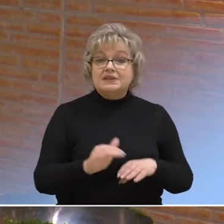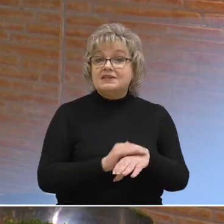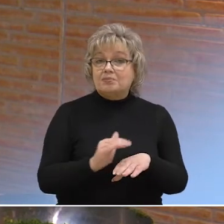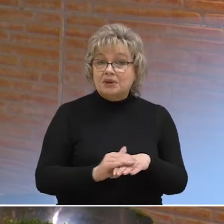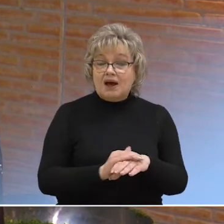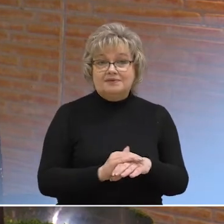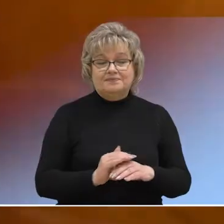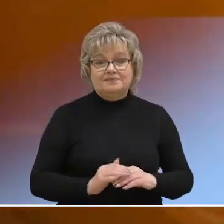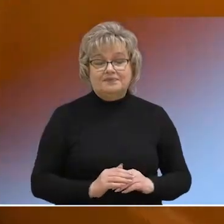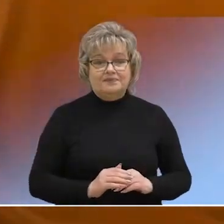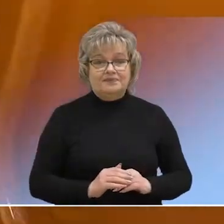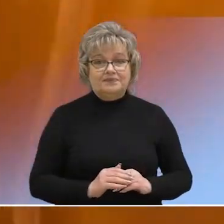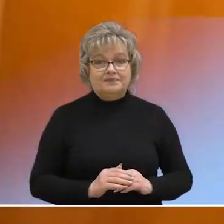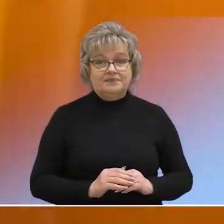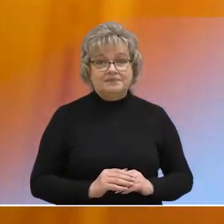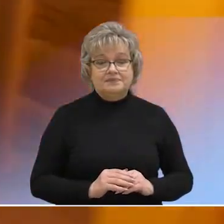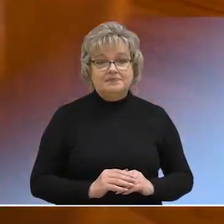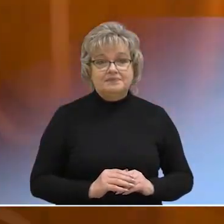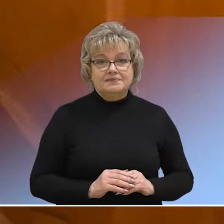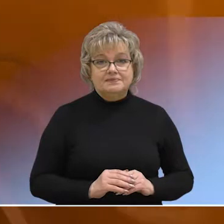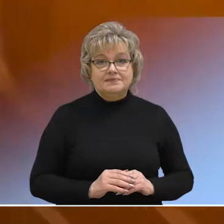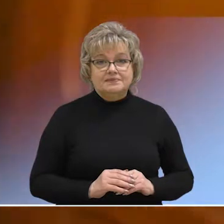какой-то любви, да.